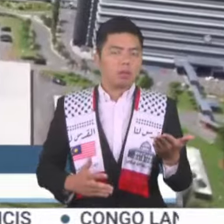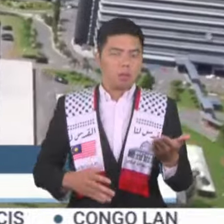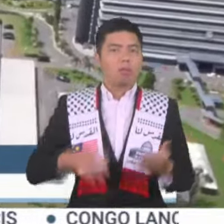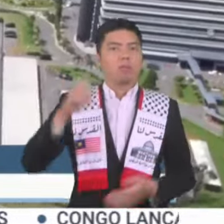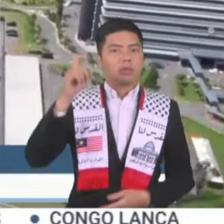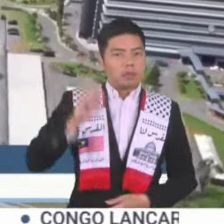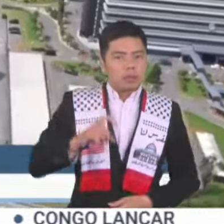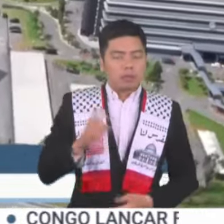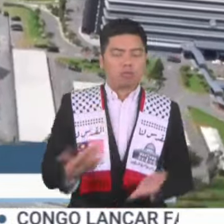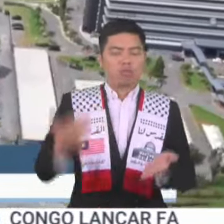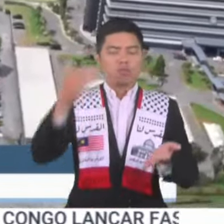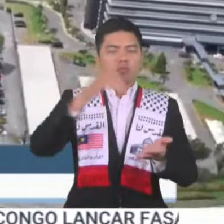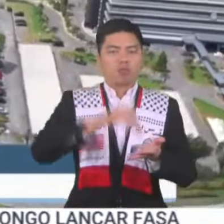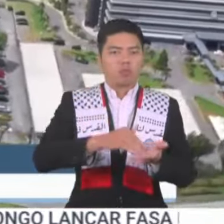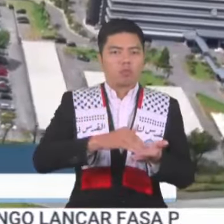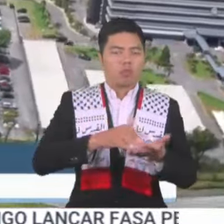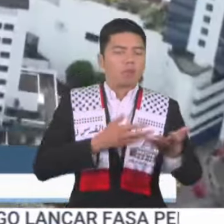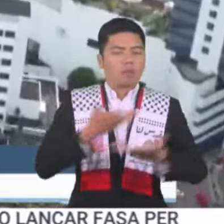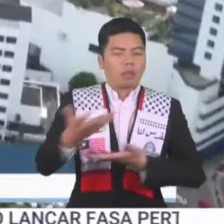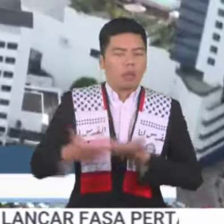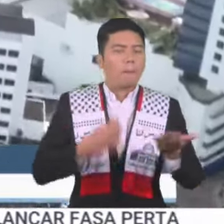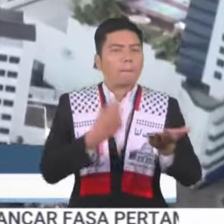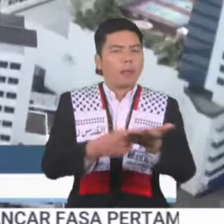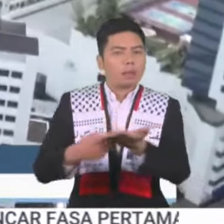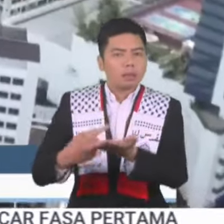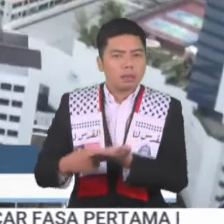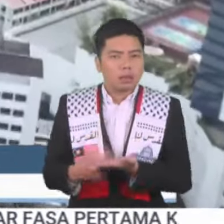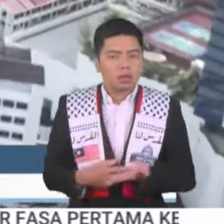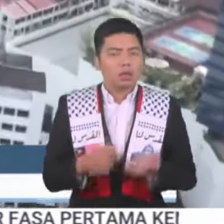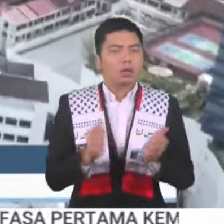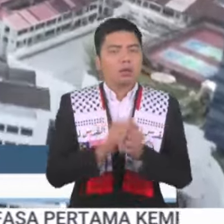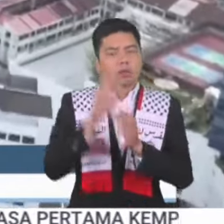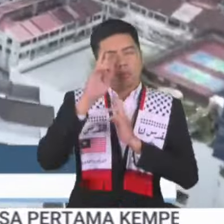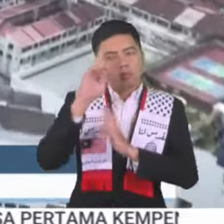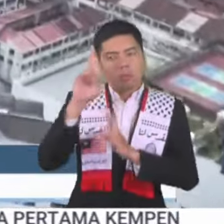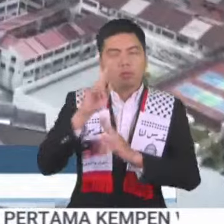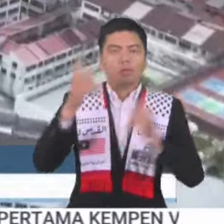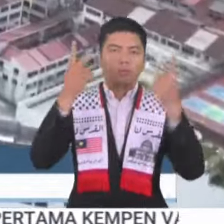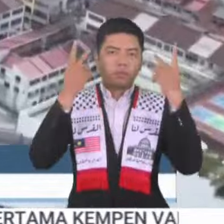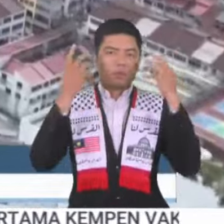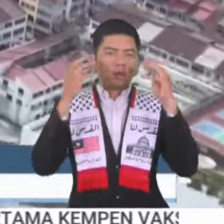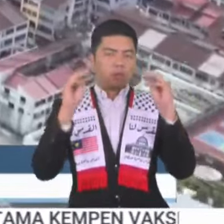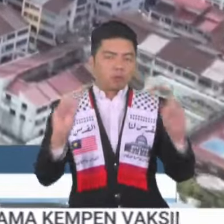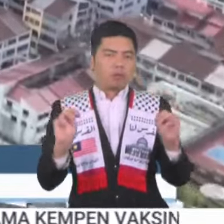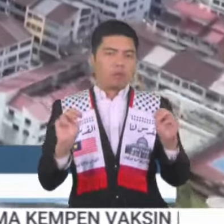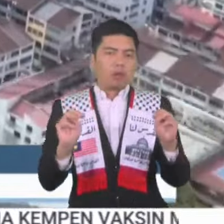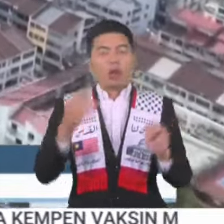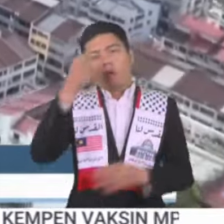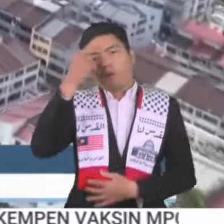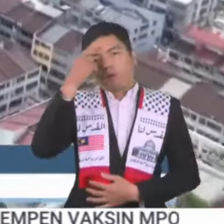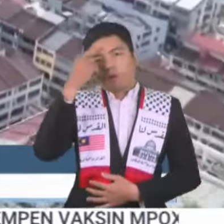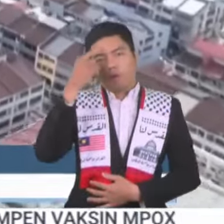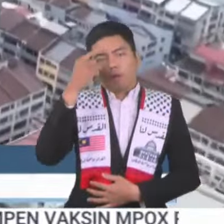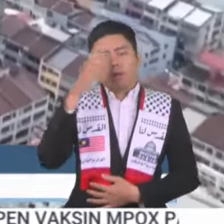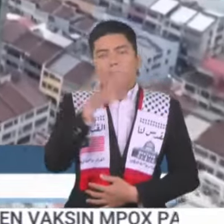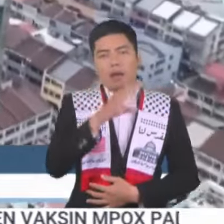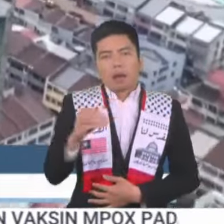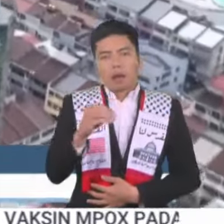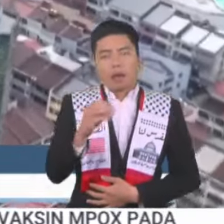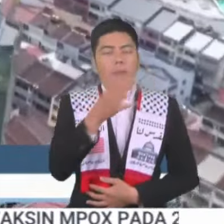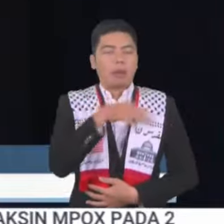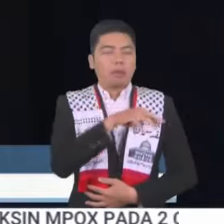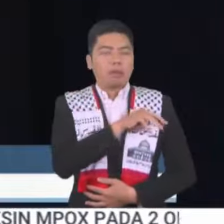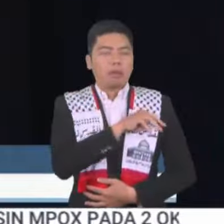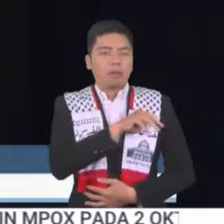memerlukan perbincangan pasangan antara Yang Menghormat Perdana Menteri, Ketua Menteri Sabah dan